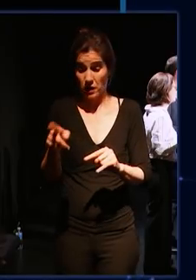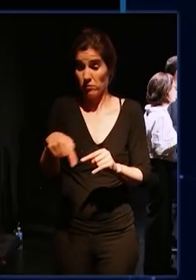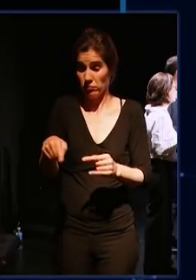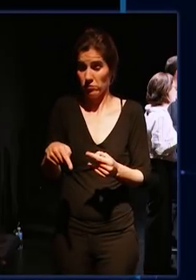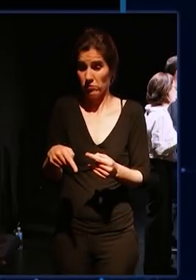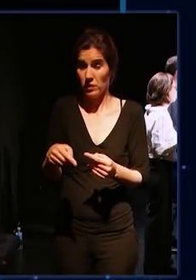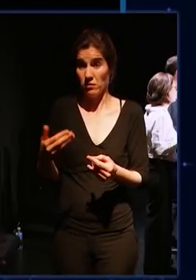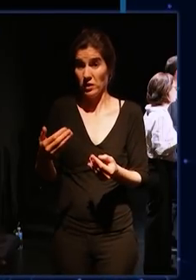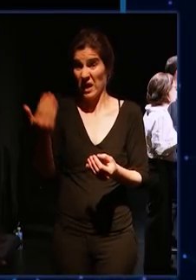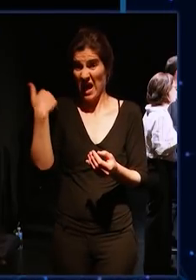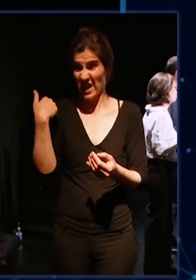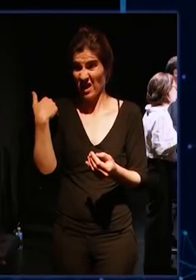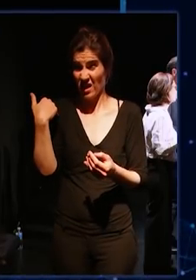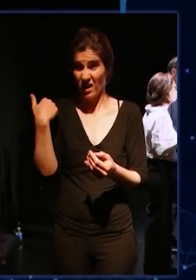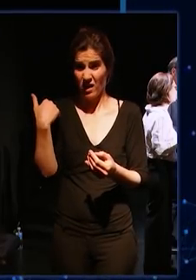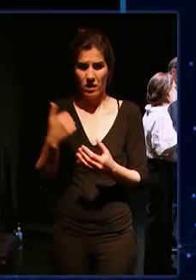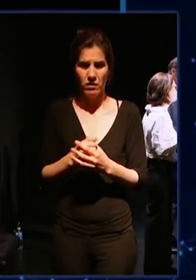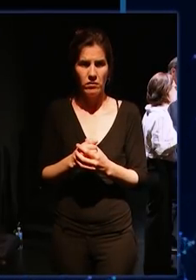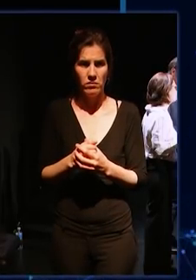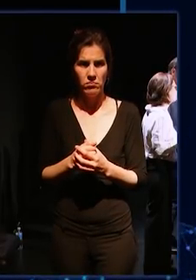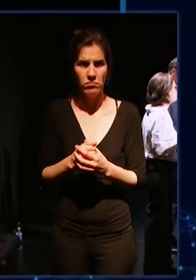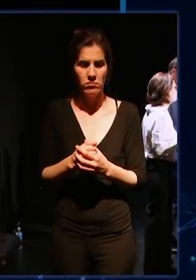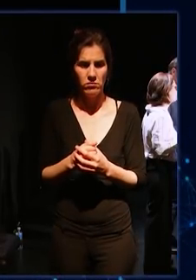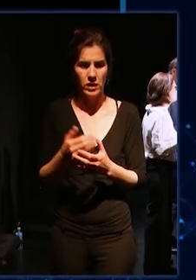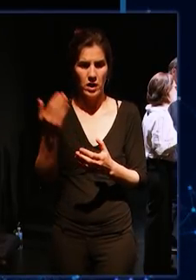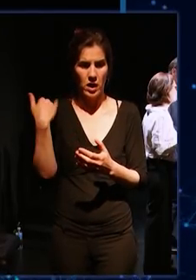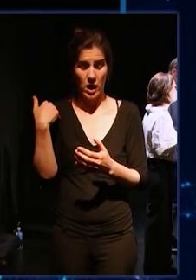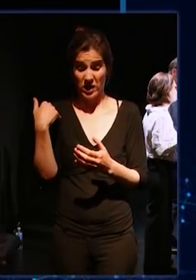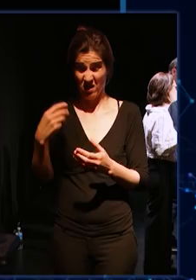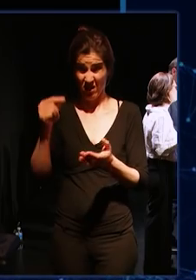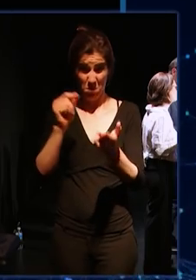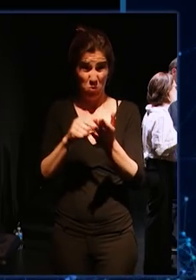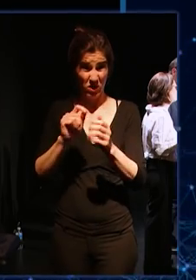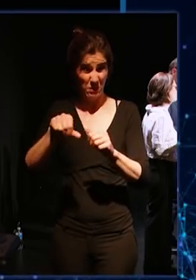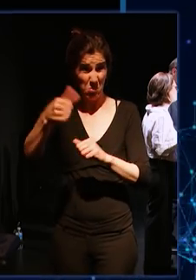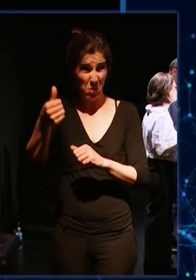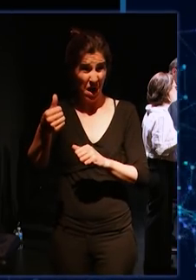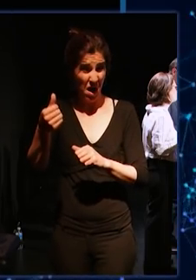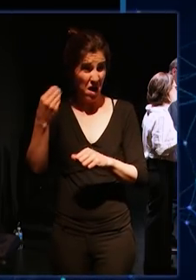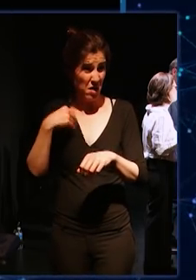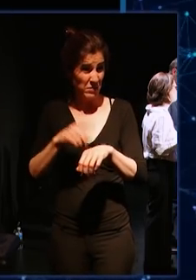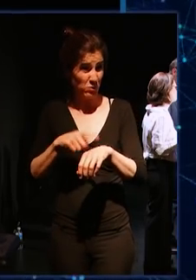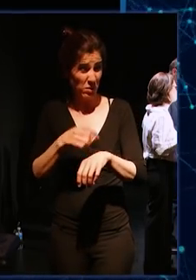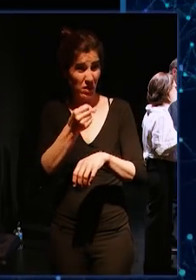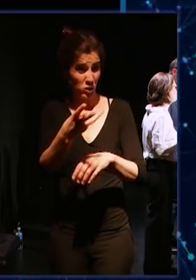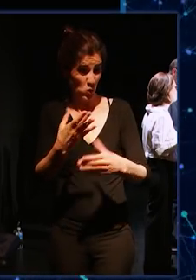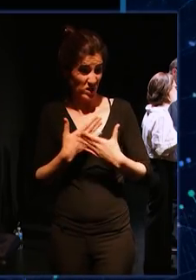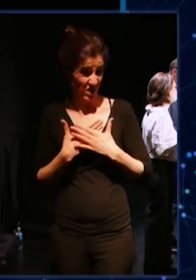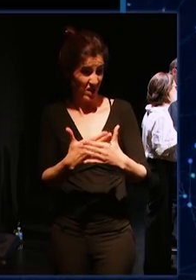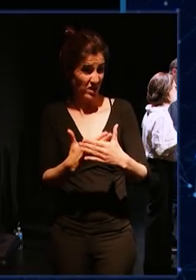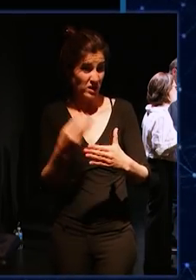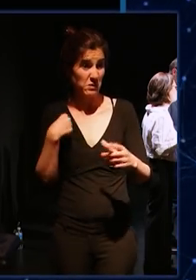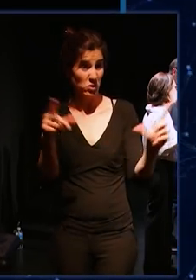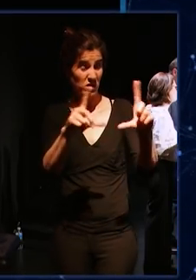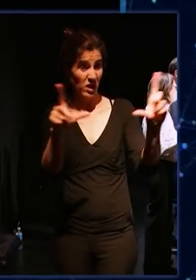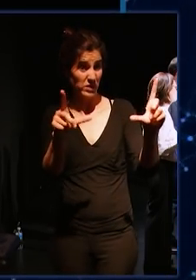efectivament ahir, no només això, sinó que és que ahir inclús el punt en què es va aprovar es va fer mentre uns quants dels candidats estàvem a Televisió